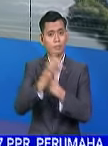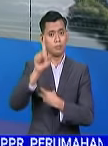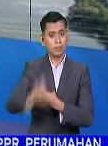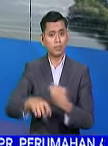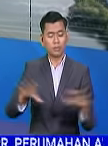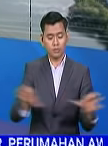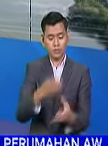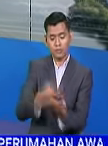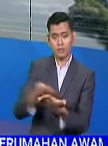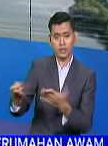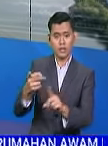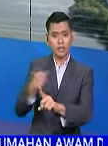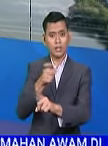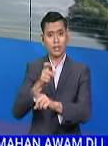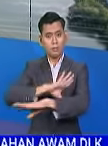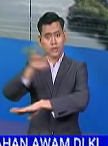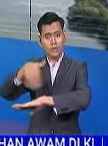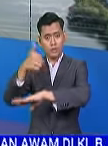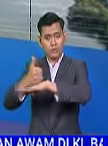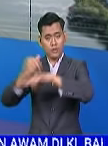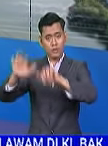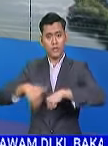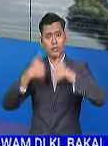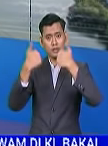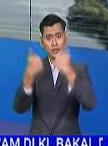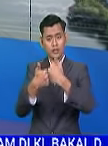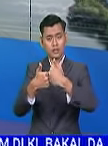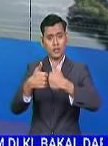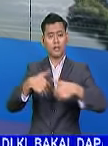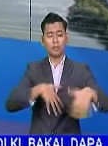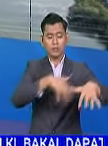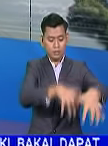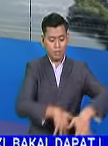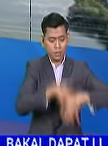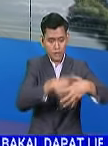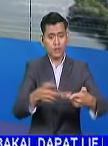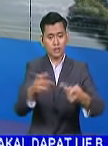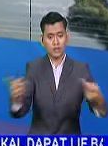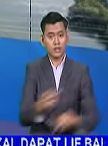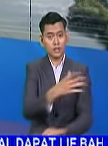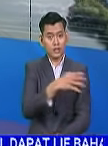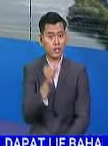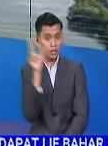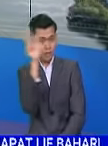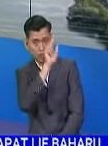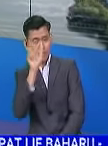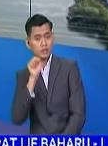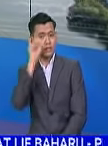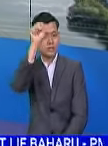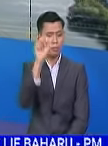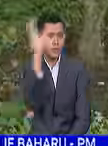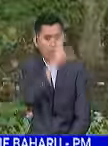pembelian daripada pertubuhan peladang kawasan sementara kerajaan negeri mencari penyelesaian isu ini.